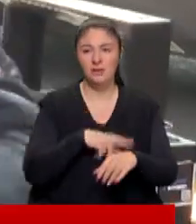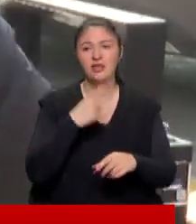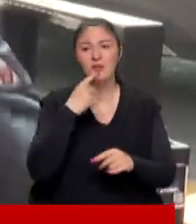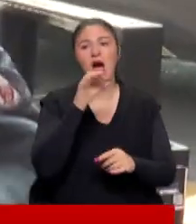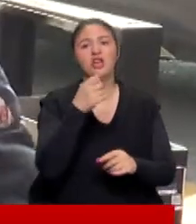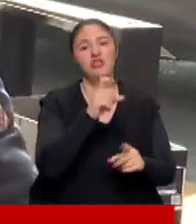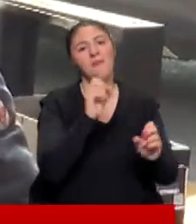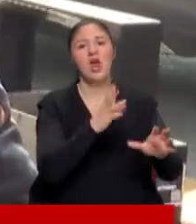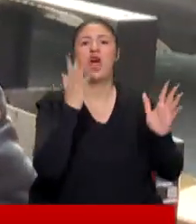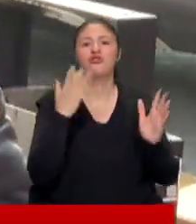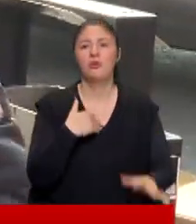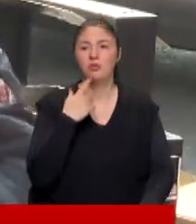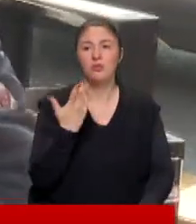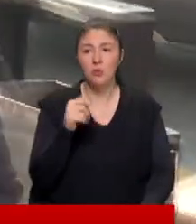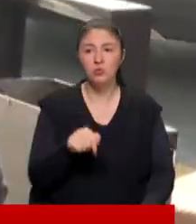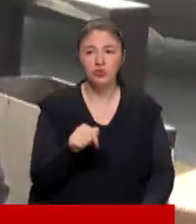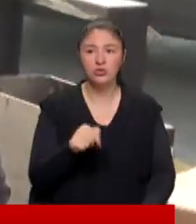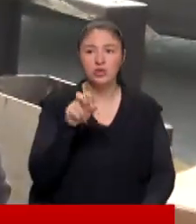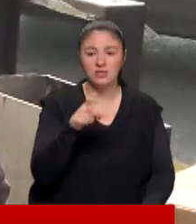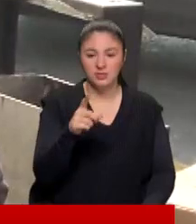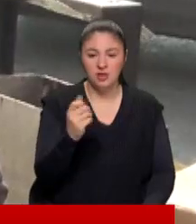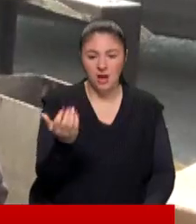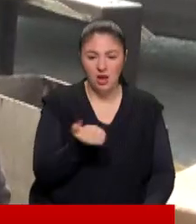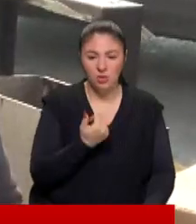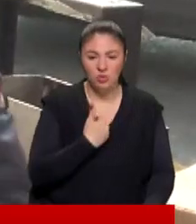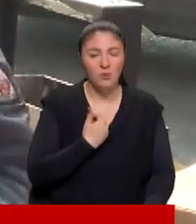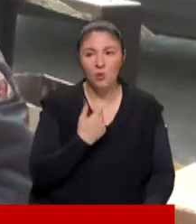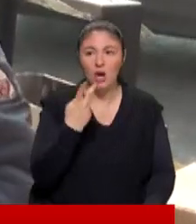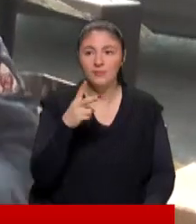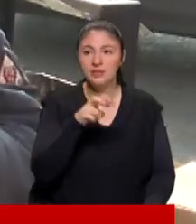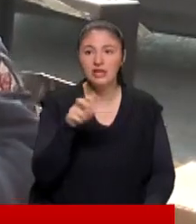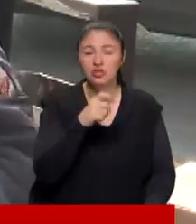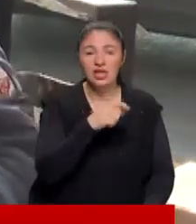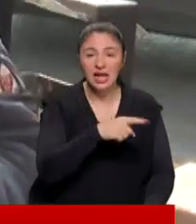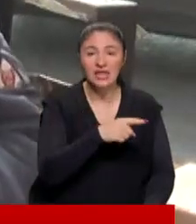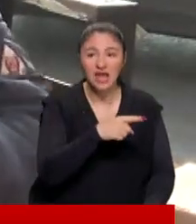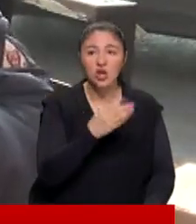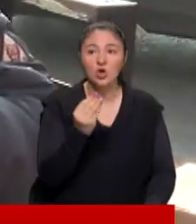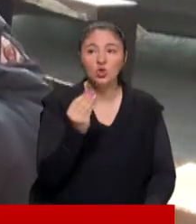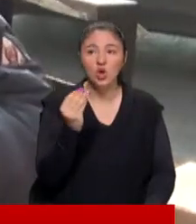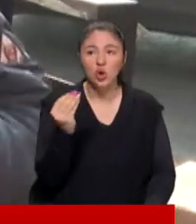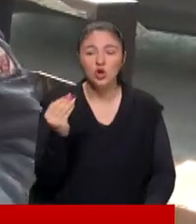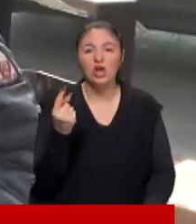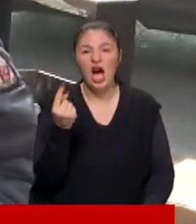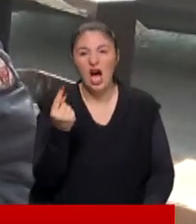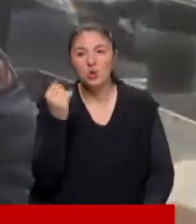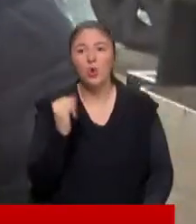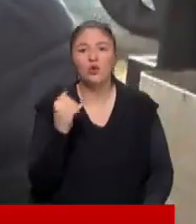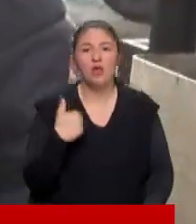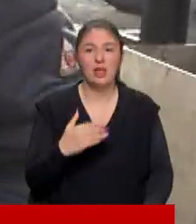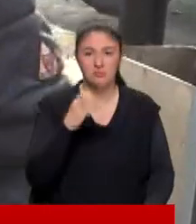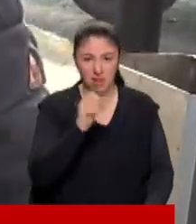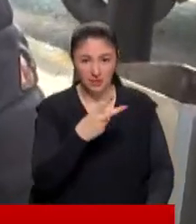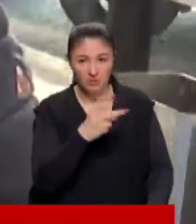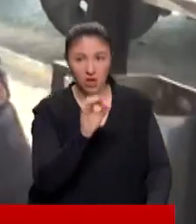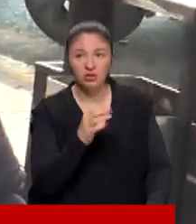işte arıcılığı bırakacağım diyordum. Ama bugün 8000 lira alıyorum. Ama o 2800 liradan çok çok çok çok daha kötü durumdayım.